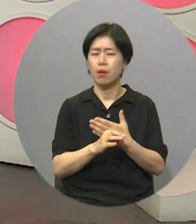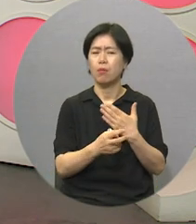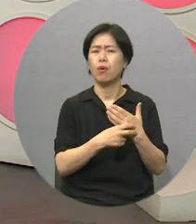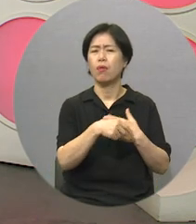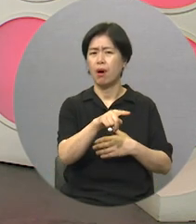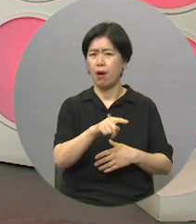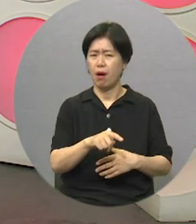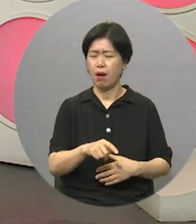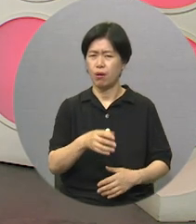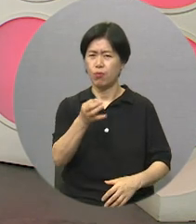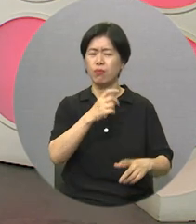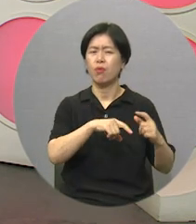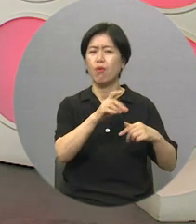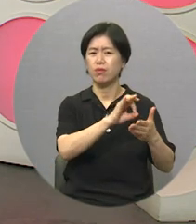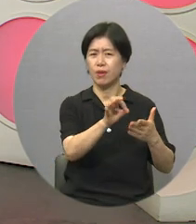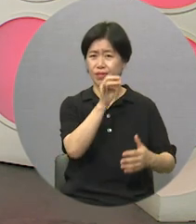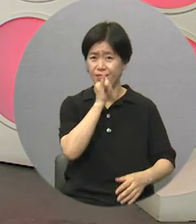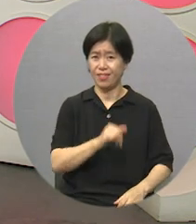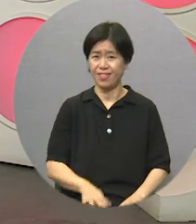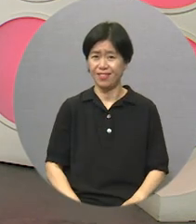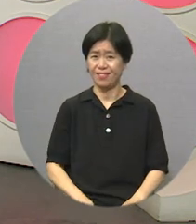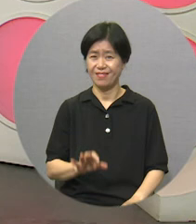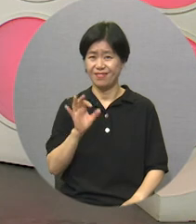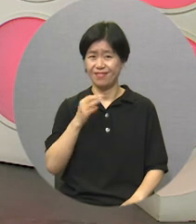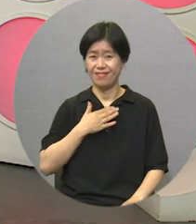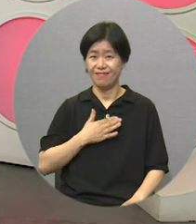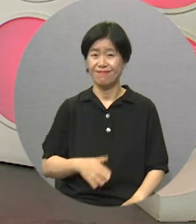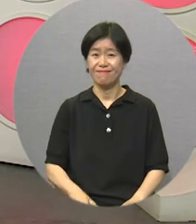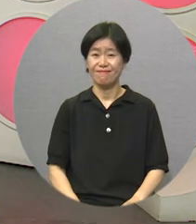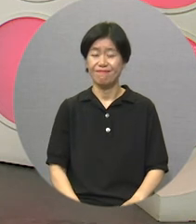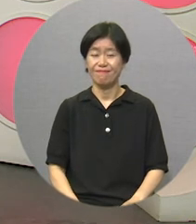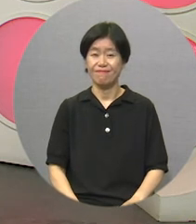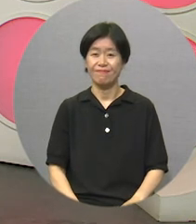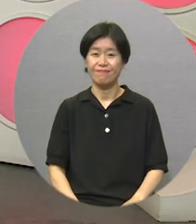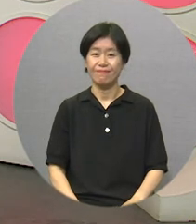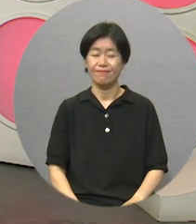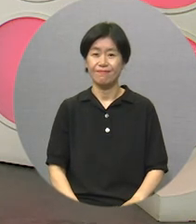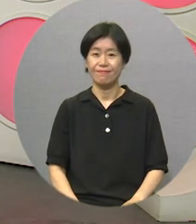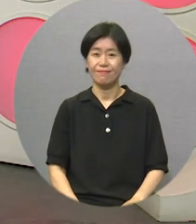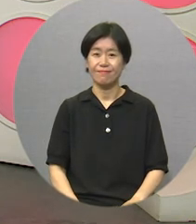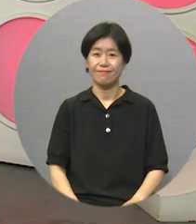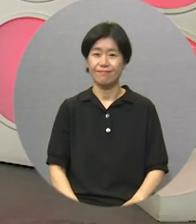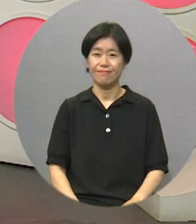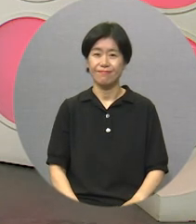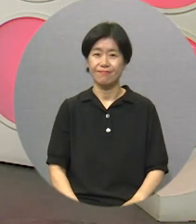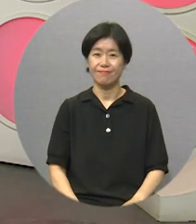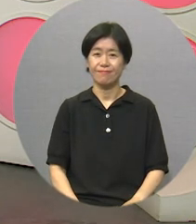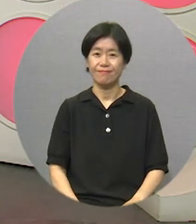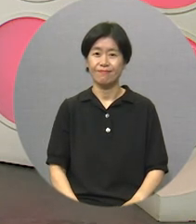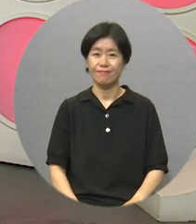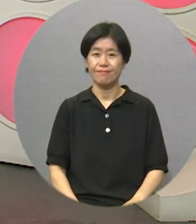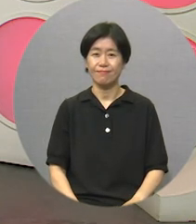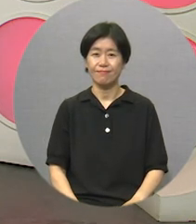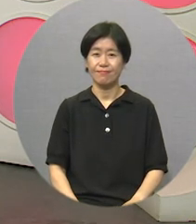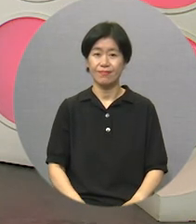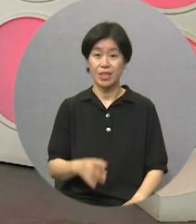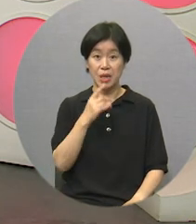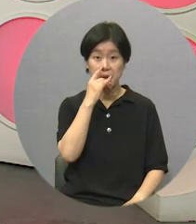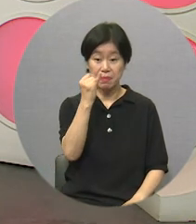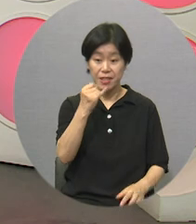이렇게 자제분들 안 그래도 든든하신데 연성 아마 씨가 또 제 옆에 있으니까. 주변에 네. 그분의 또 따님들이 또 포위를 이렇게 하고 있다